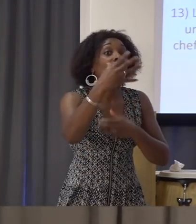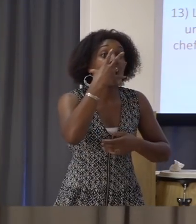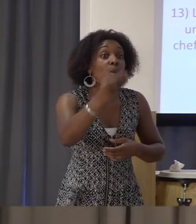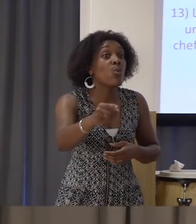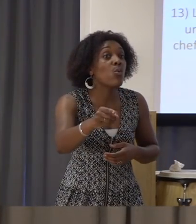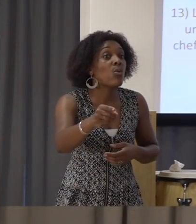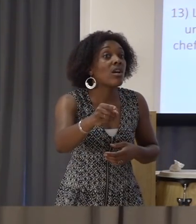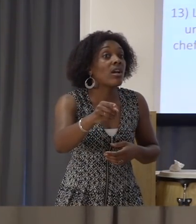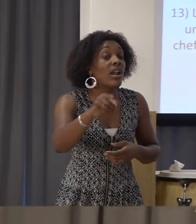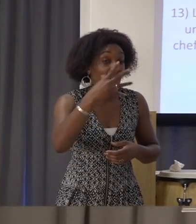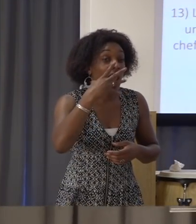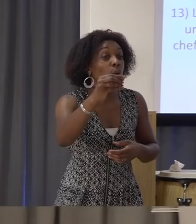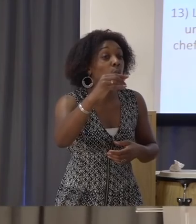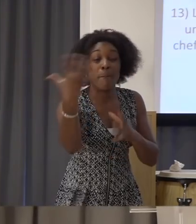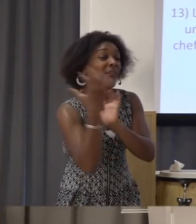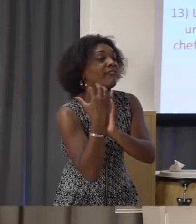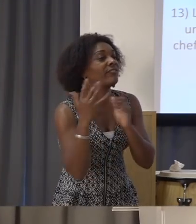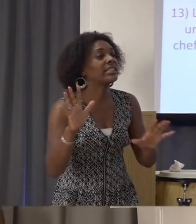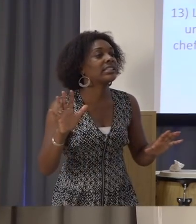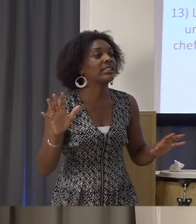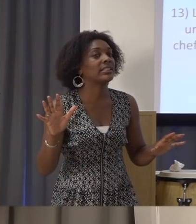pour vous détruire. Alléluia.